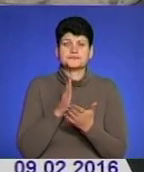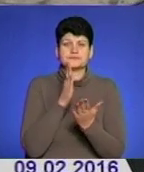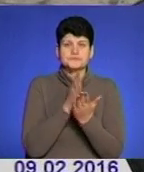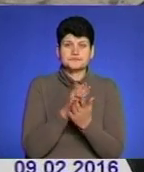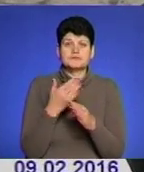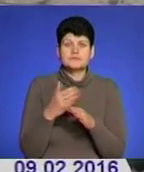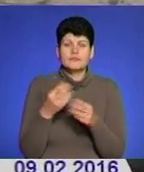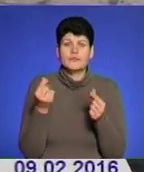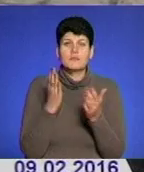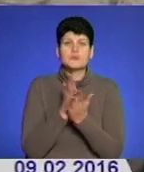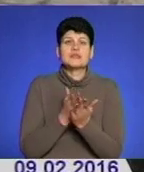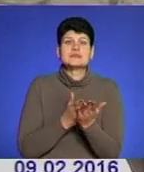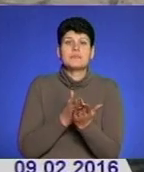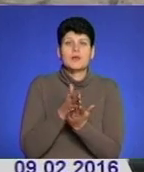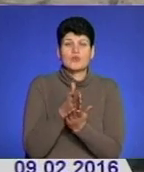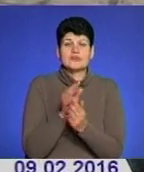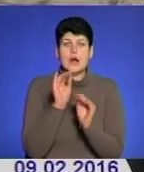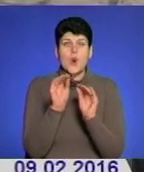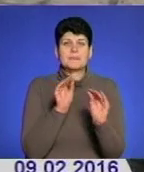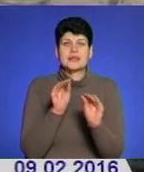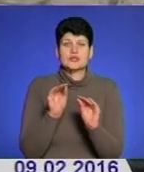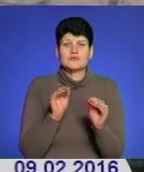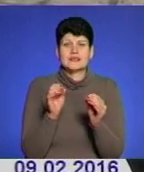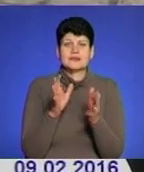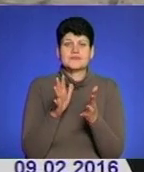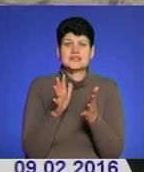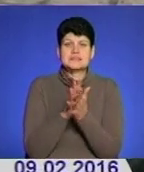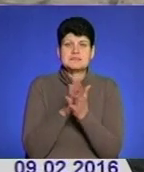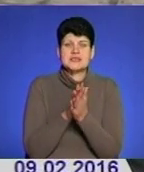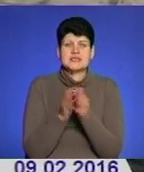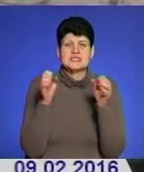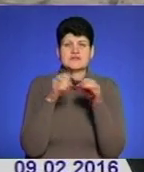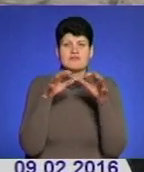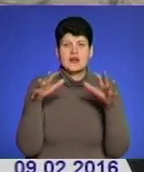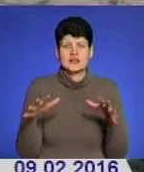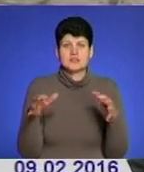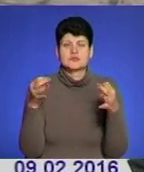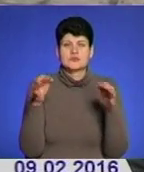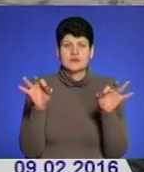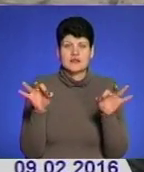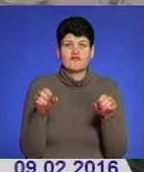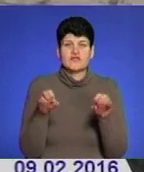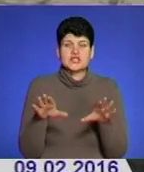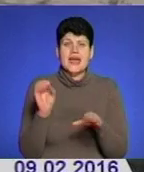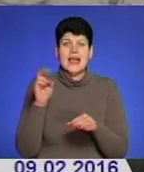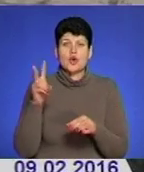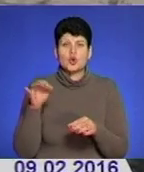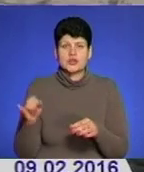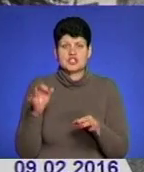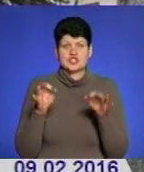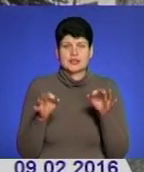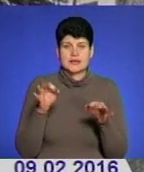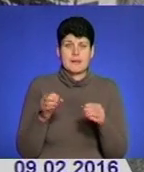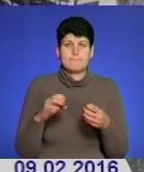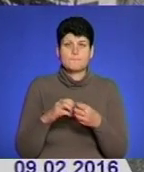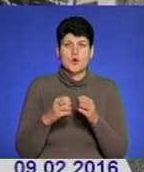цих коштів має бути спрямована на облаштування сміттєзвалищ, сертифікацію і вирішення екологічних проблем громад.